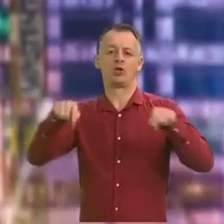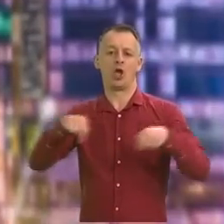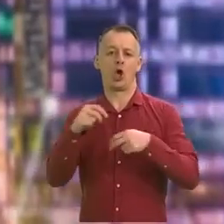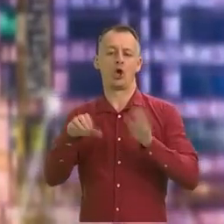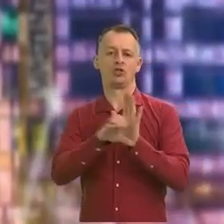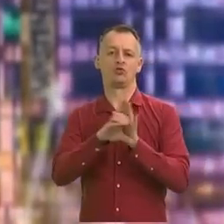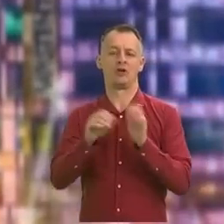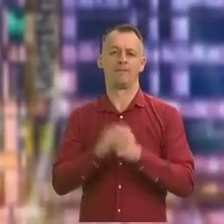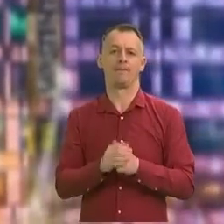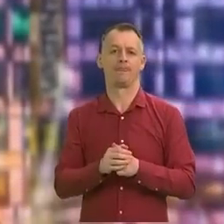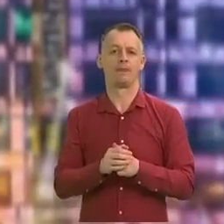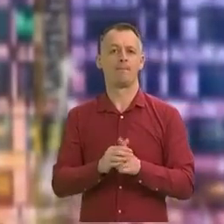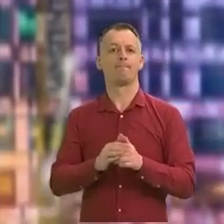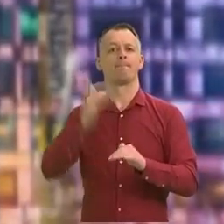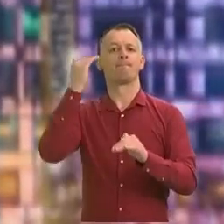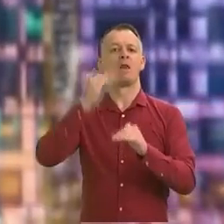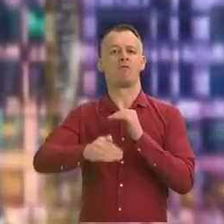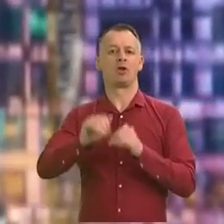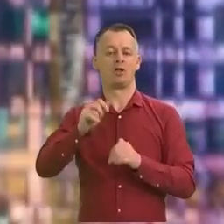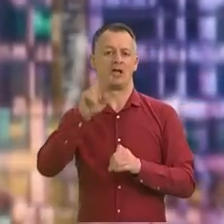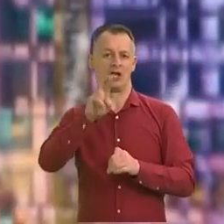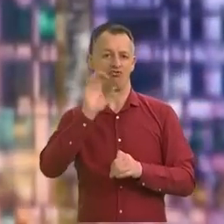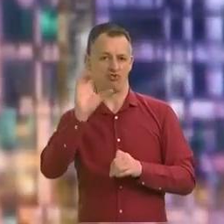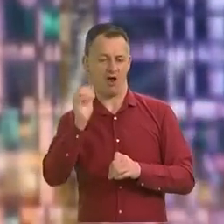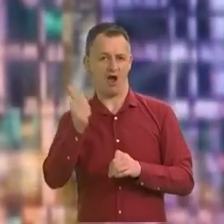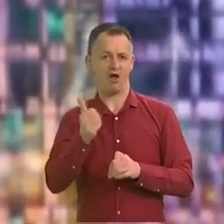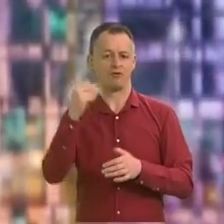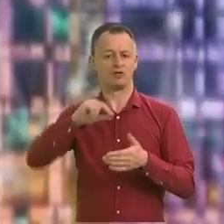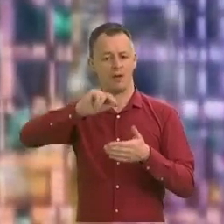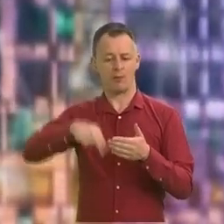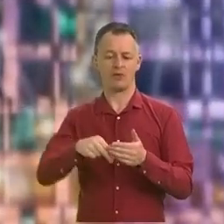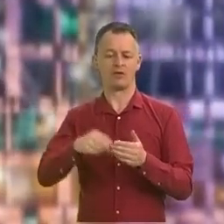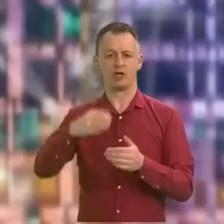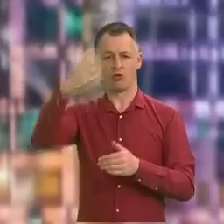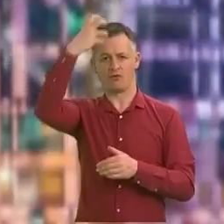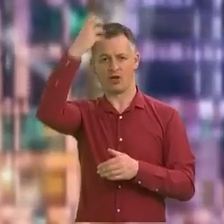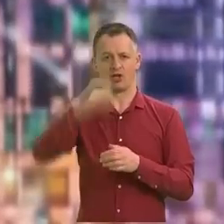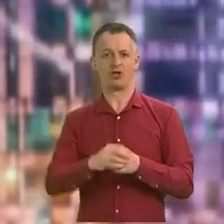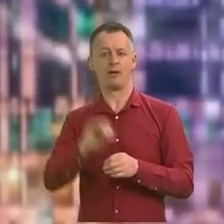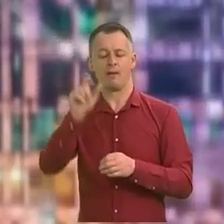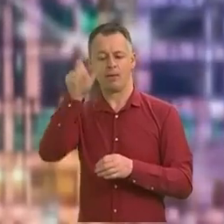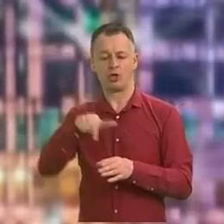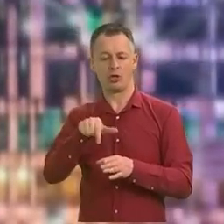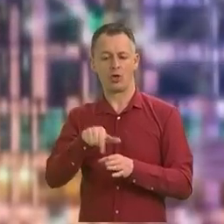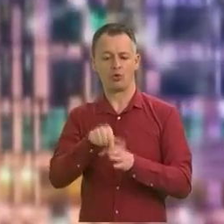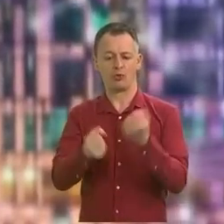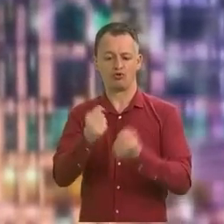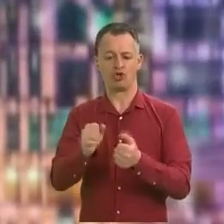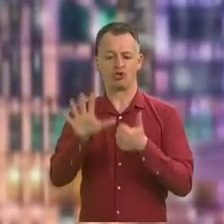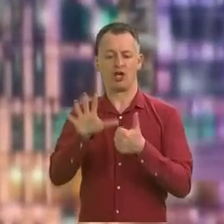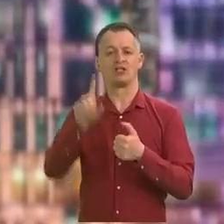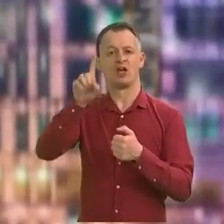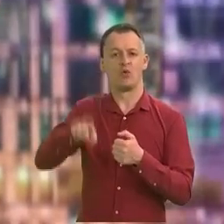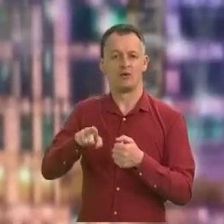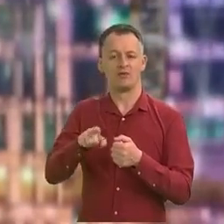Plafonarea tarifelor polițelor RCA a fost aprobată de guvern. Astfel, pentru 6 luni, șoferii vor plăti asigurarea auto la nivelul prețurilor